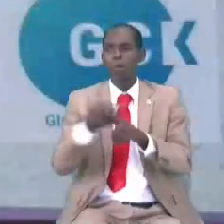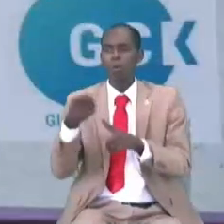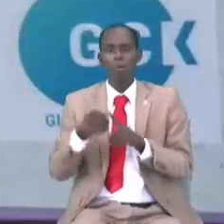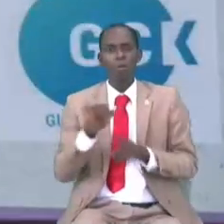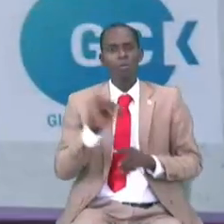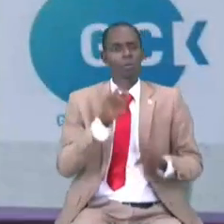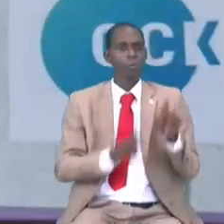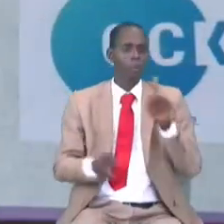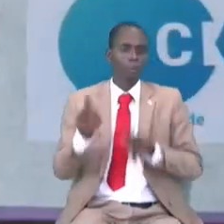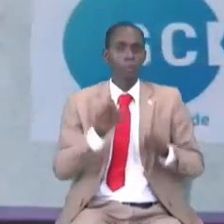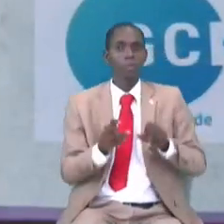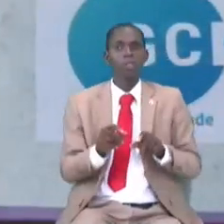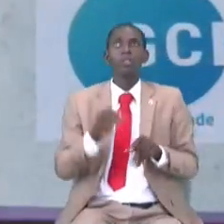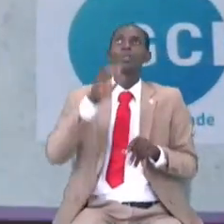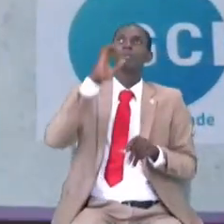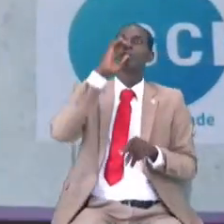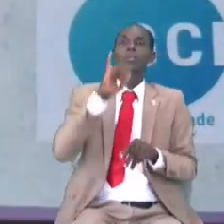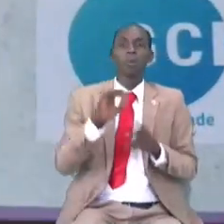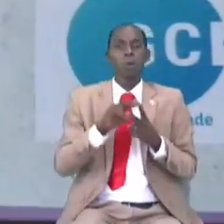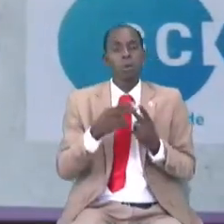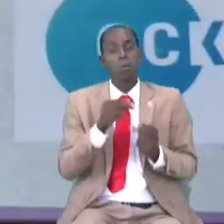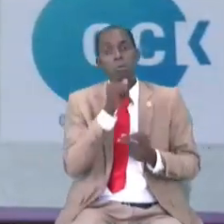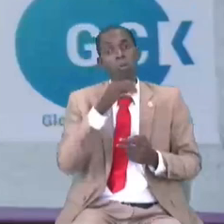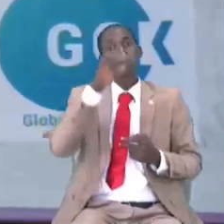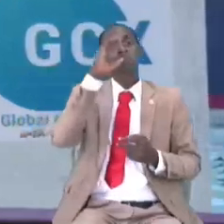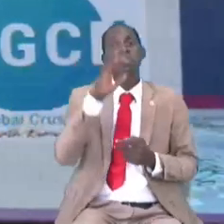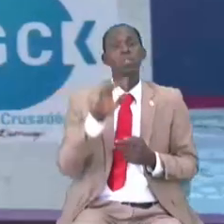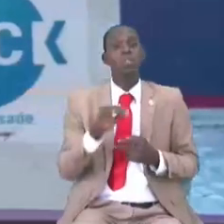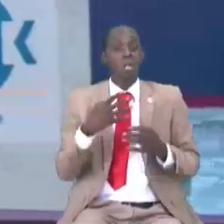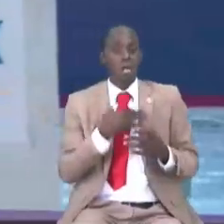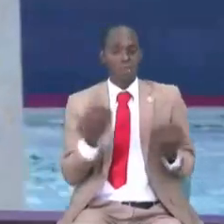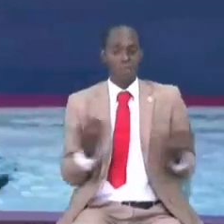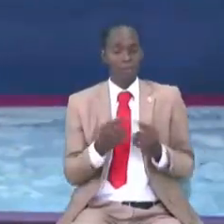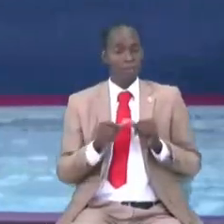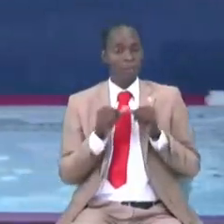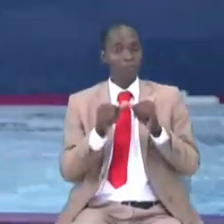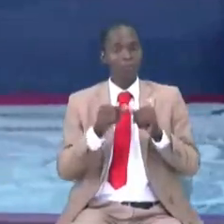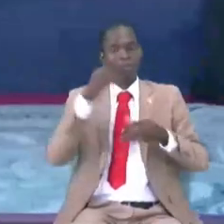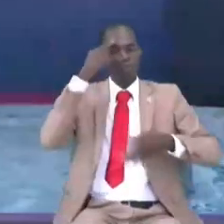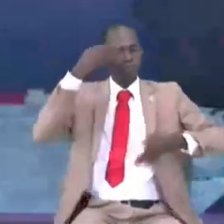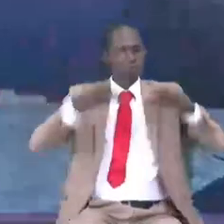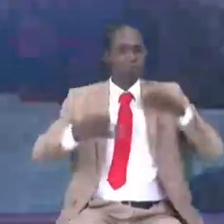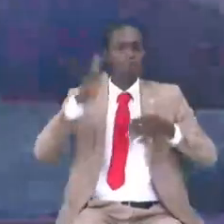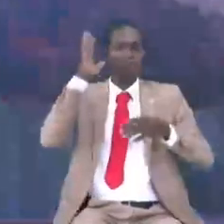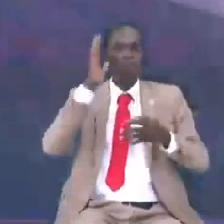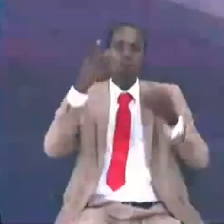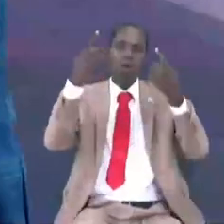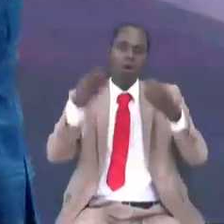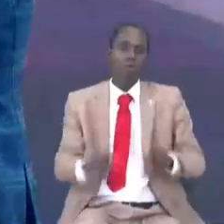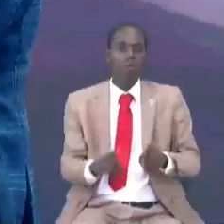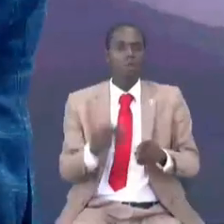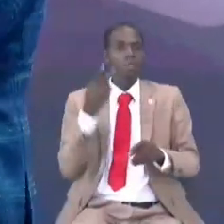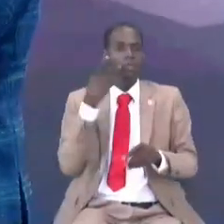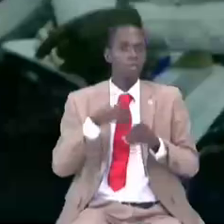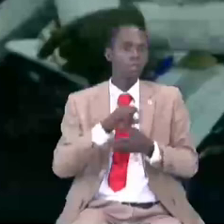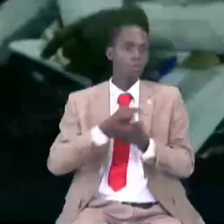pas boire. Si le péché continue, le jugement va venir. Mais verset 8, c'est merveilleux. Voyez le